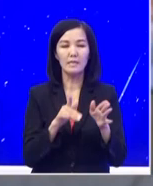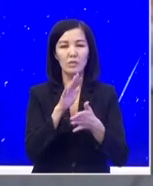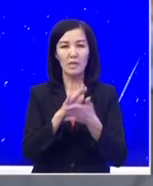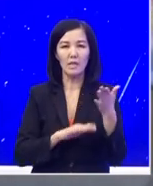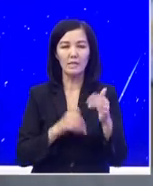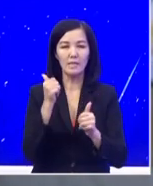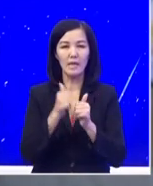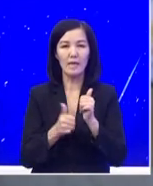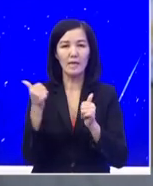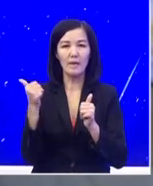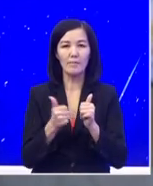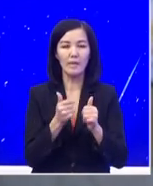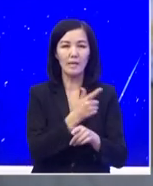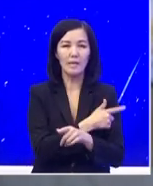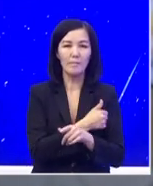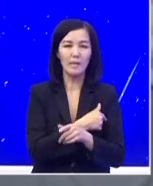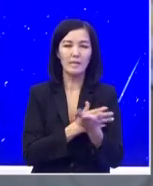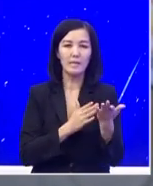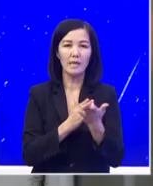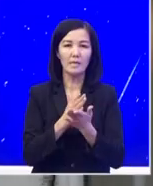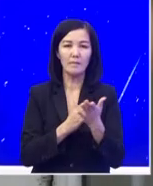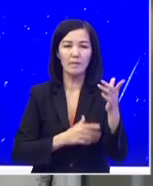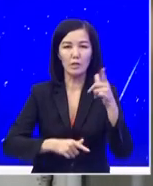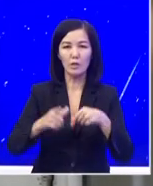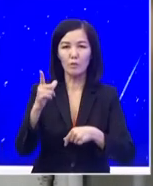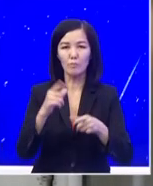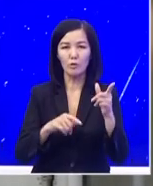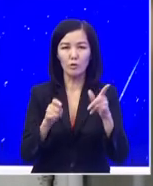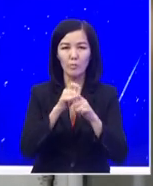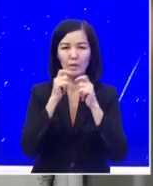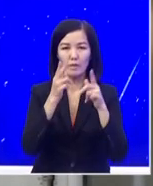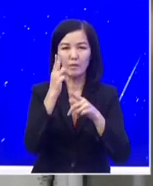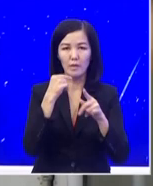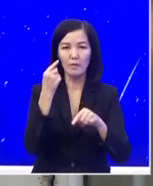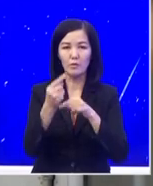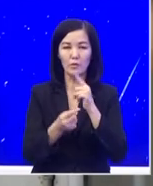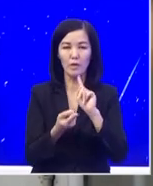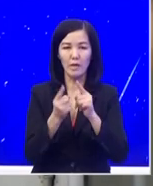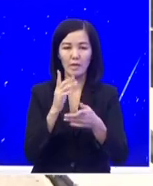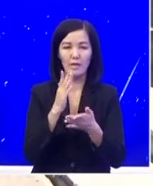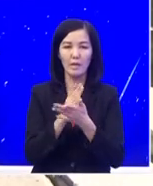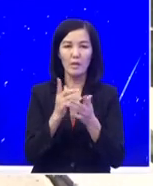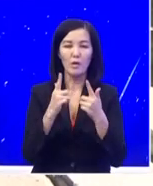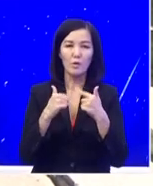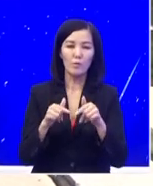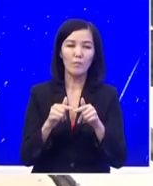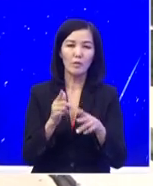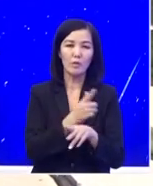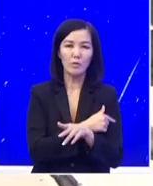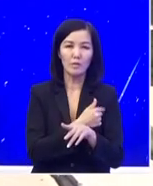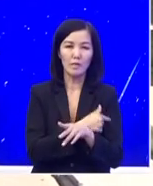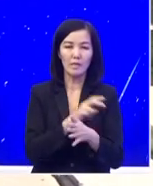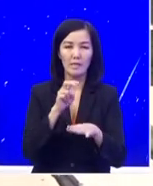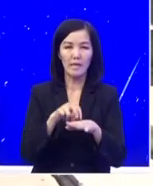әр бейсенбісінде медицина қызметкерлеріне қымыз шұбат таратып, дәстүрге айналдырмақ. Ұйымдастырушылар тарапынан дәрігерлерге